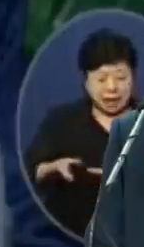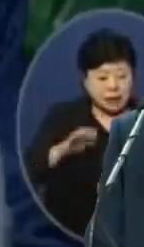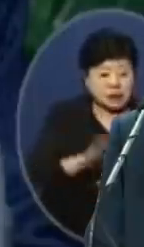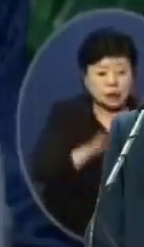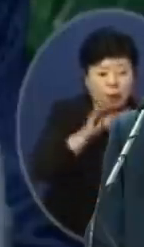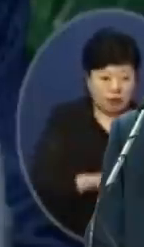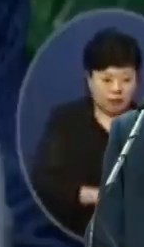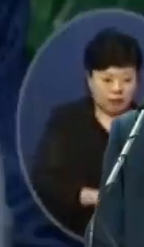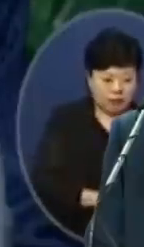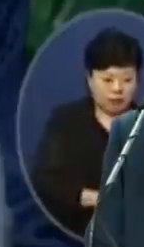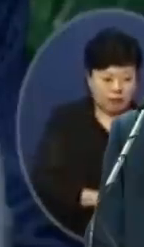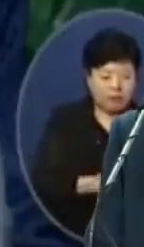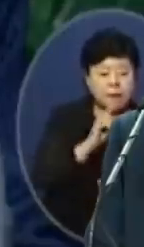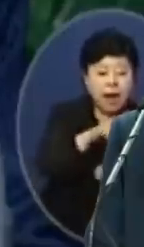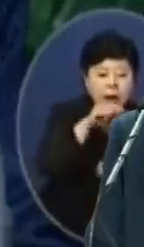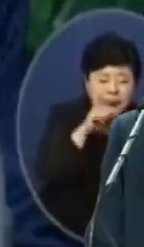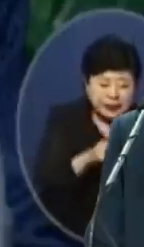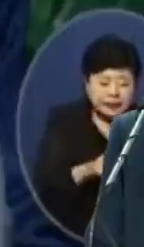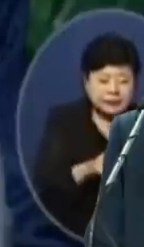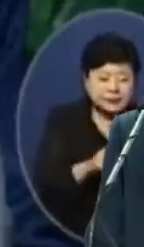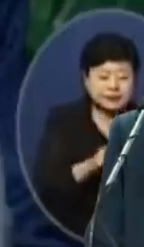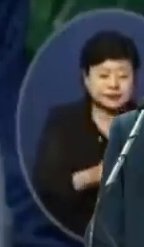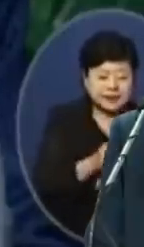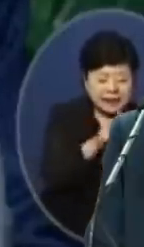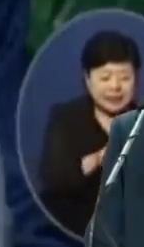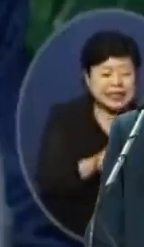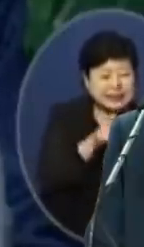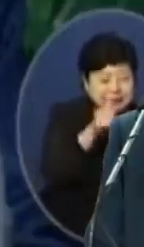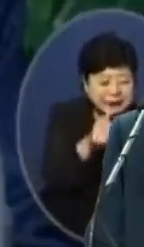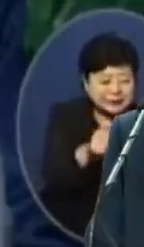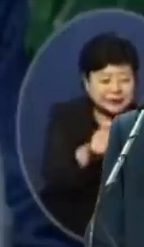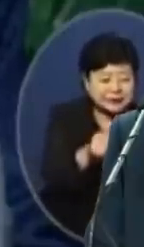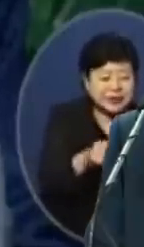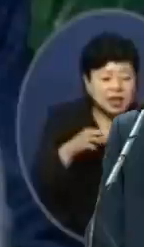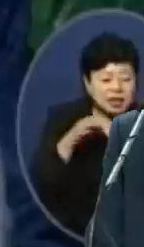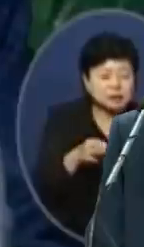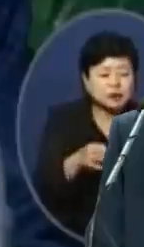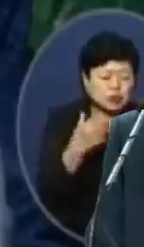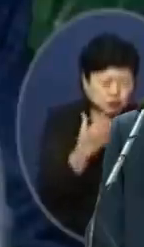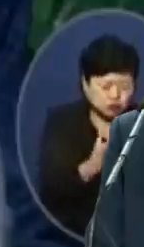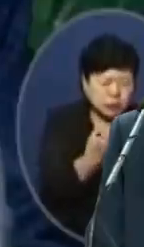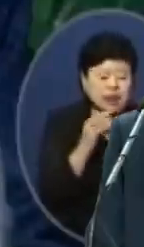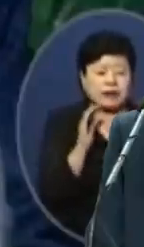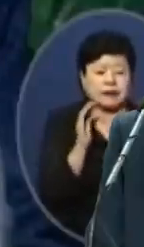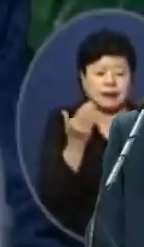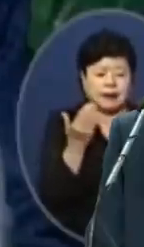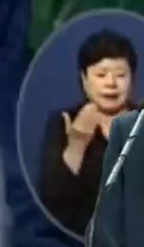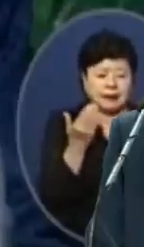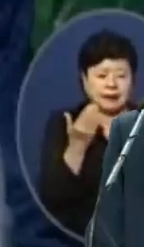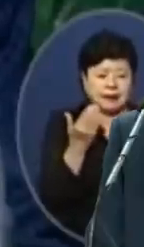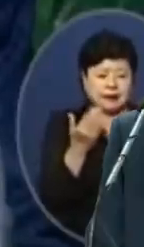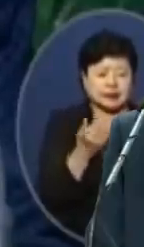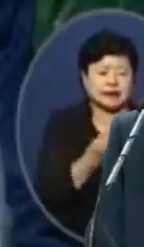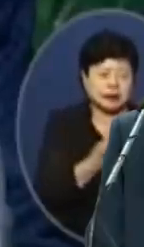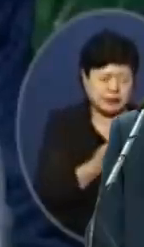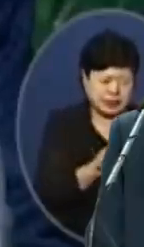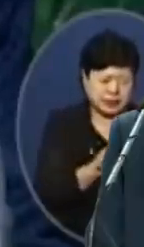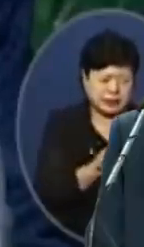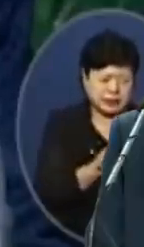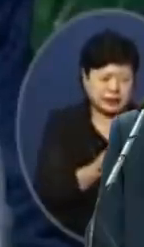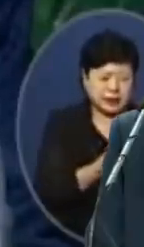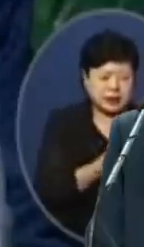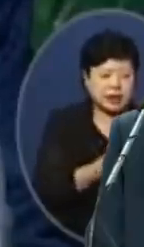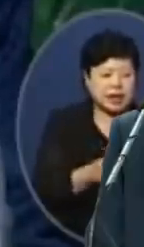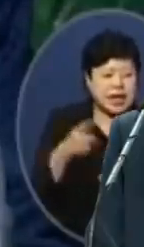뜨거워지고 마음이 하나님의 음성으로 충만하게 되는 것입니다. 그러므로